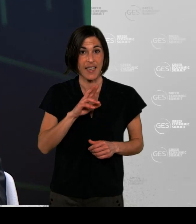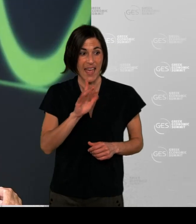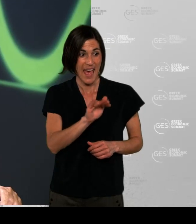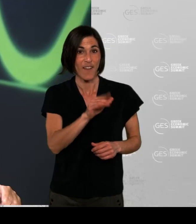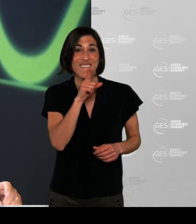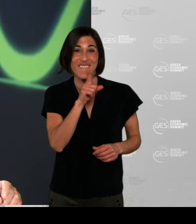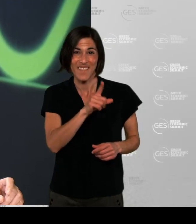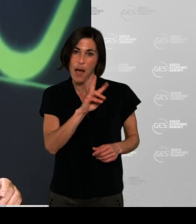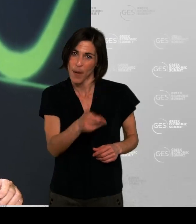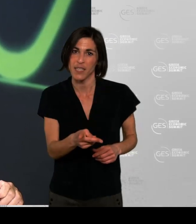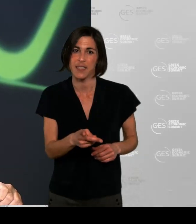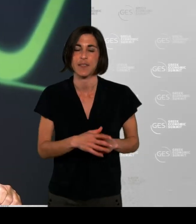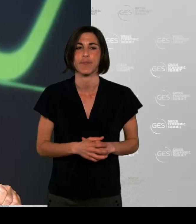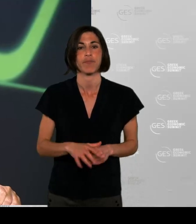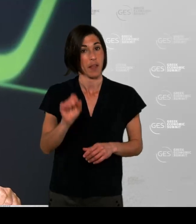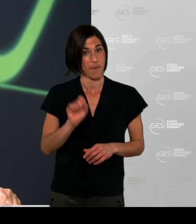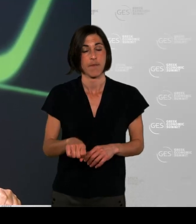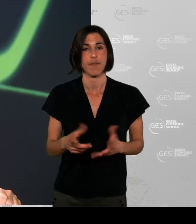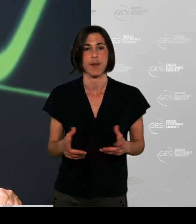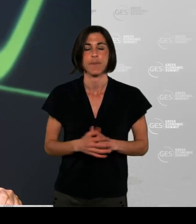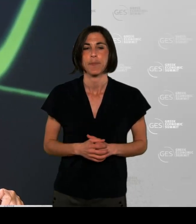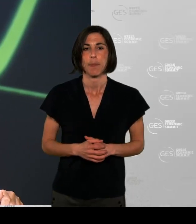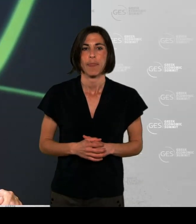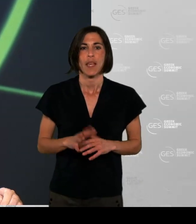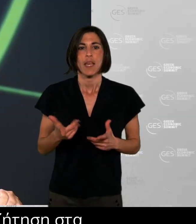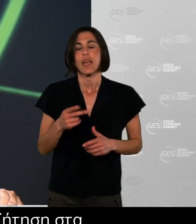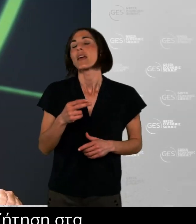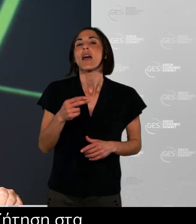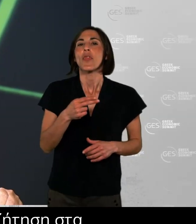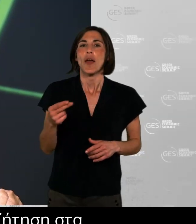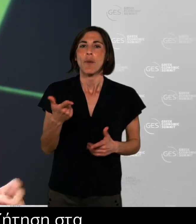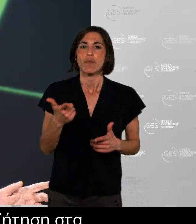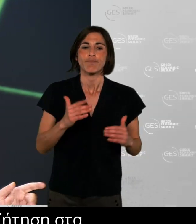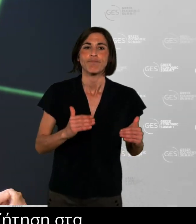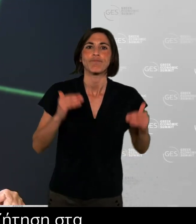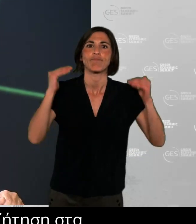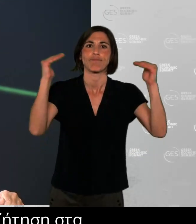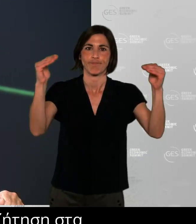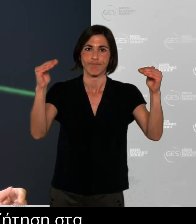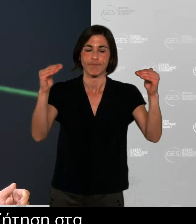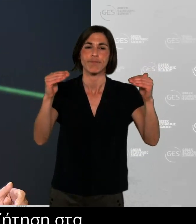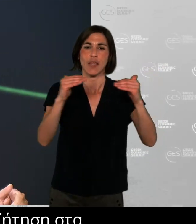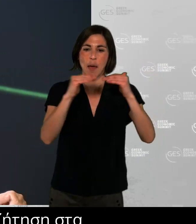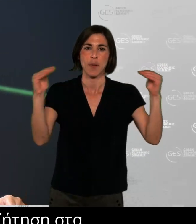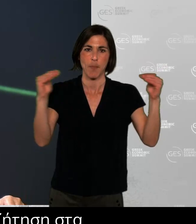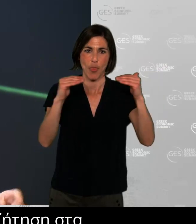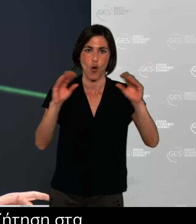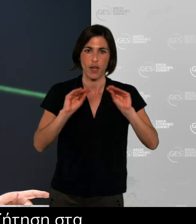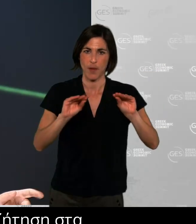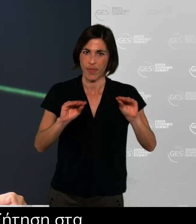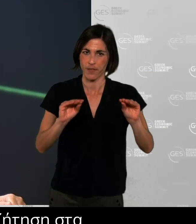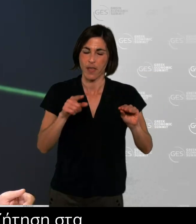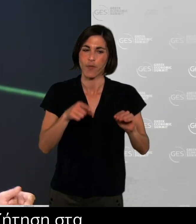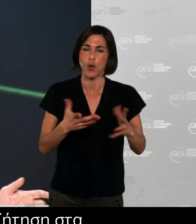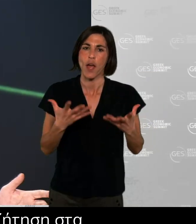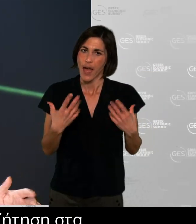αυξανόμενη ζήτηση στα προγράμματα για reskilling και upskilling έχω παρατηρήσει ότι έχει επηρεάσει τόσο